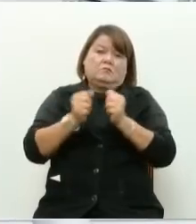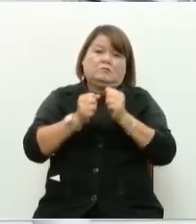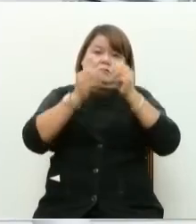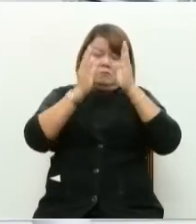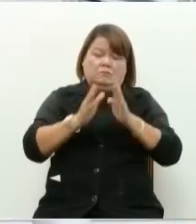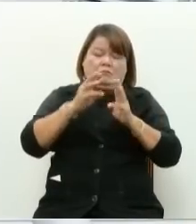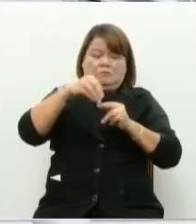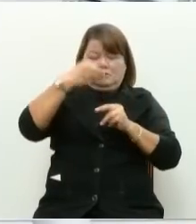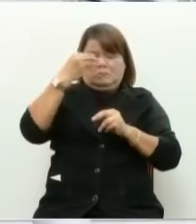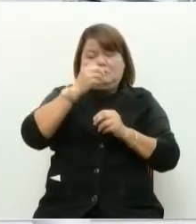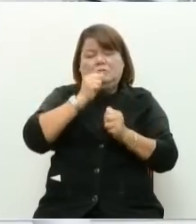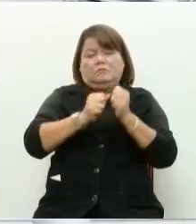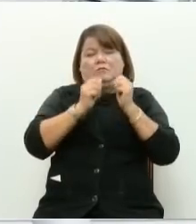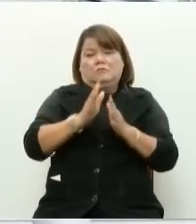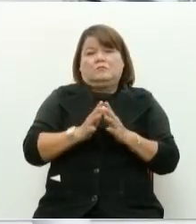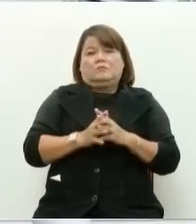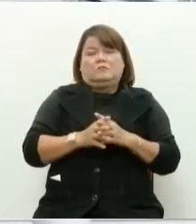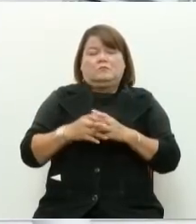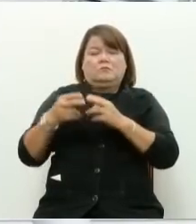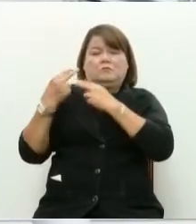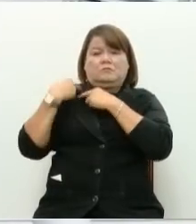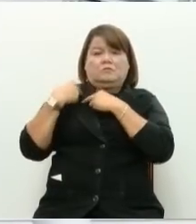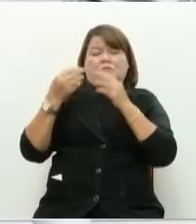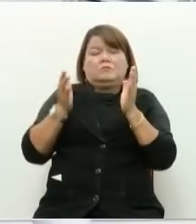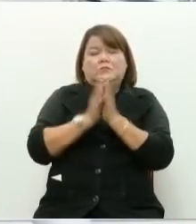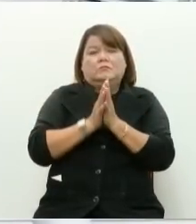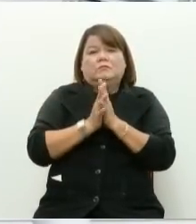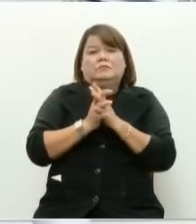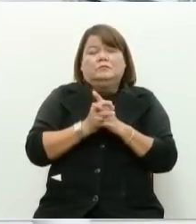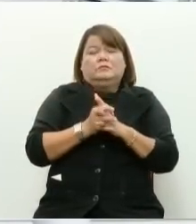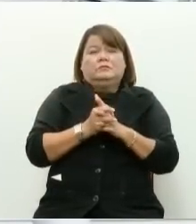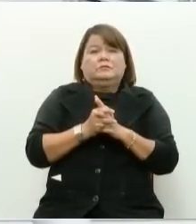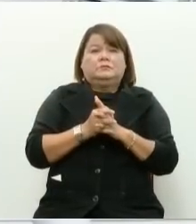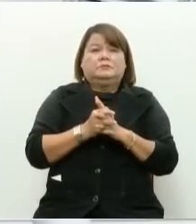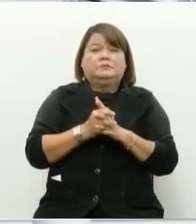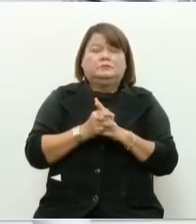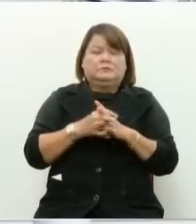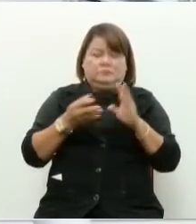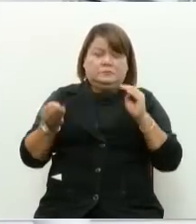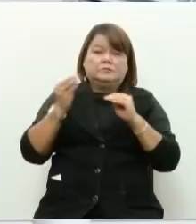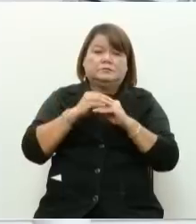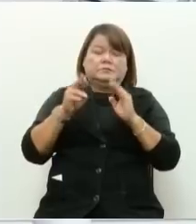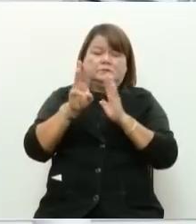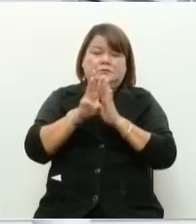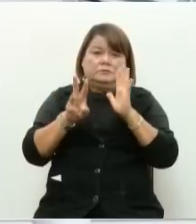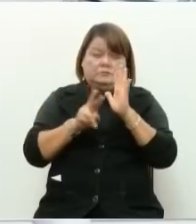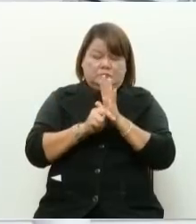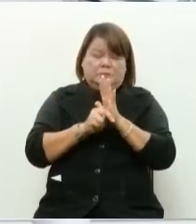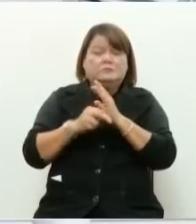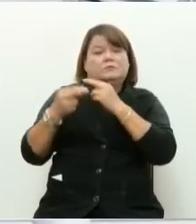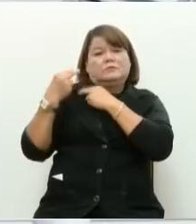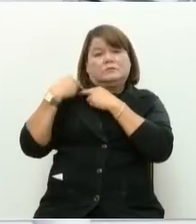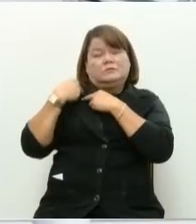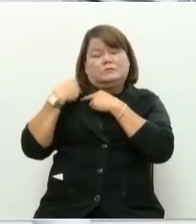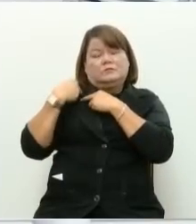ถึงนักเรียนของเราทุกคนต้องรับผิดชอบร่วมกันนะครับในการที่จะเสริมสร้างวินัยความรับผิดชอบ